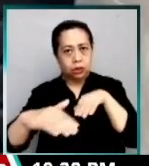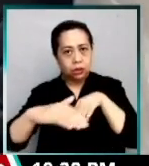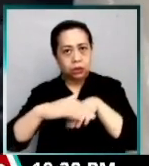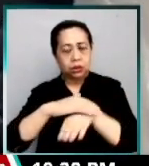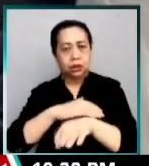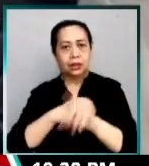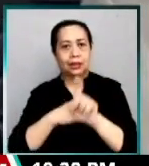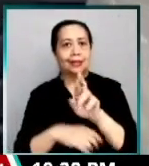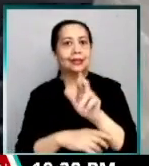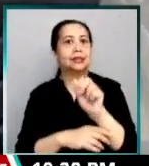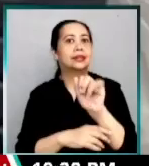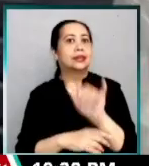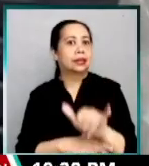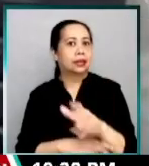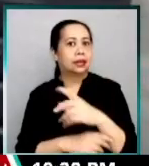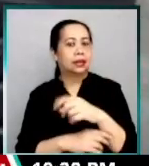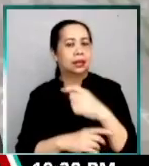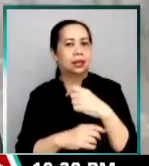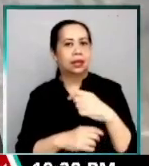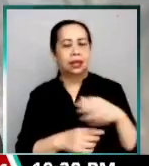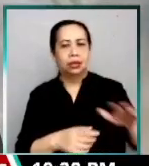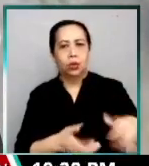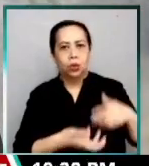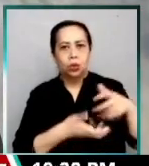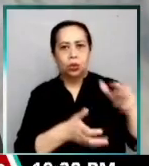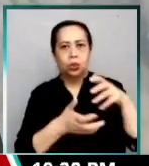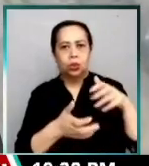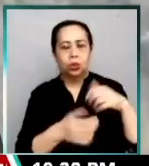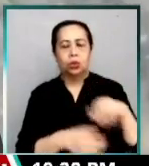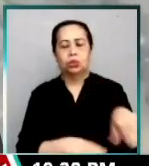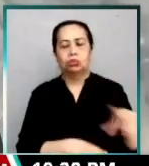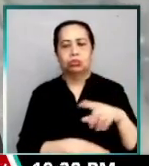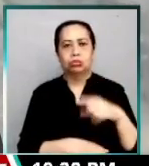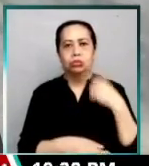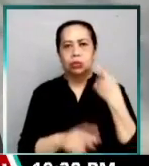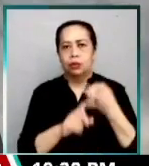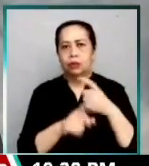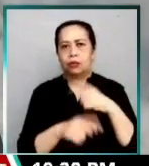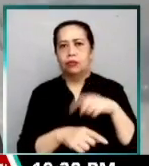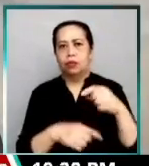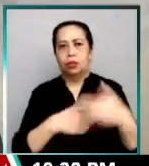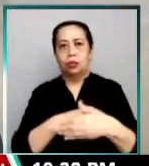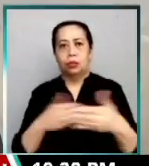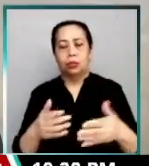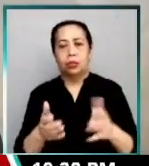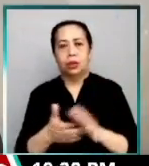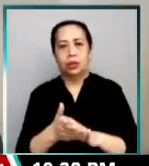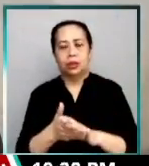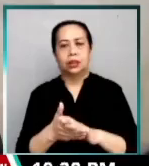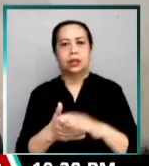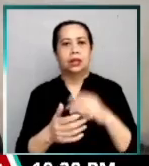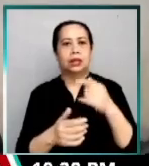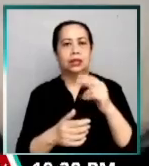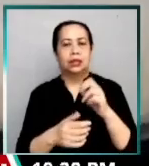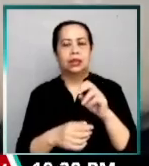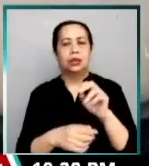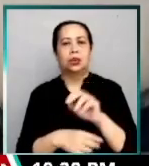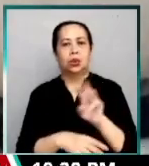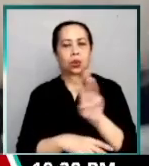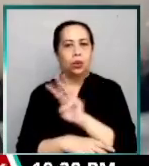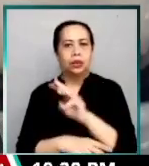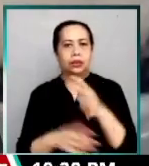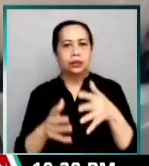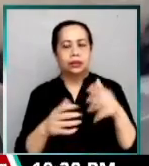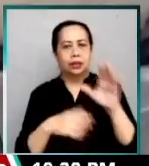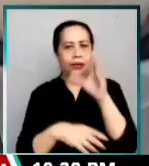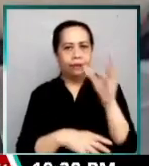X-ray at K-9 unit. Galing daw ang mga kahon mula sa Guinea, West Africa at dumating sa bansa